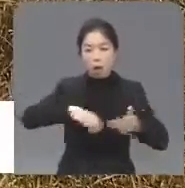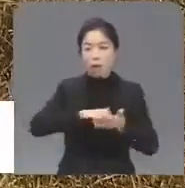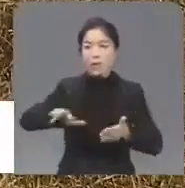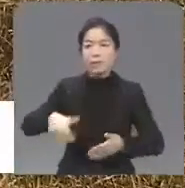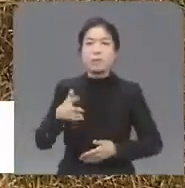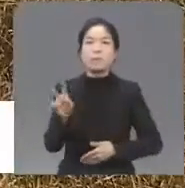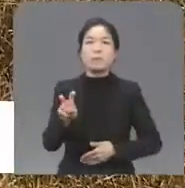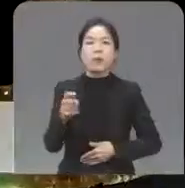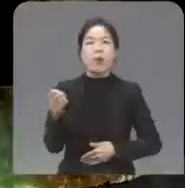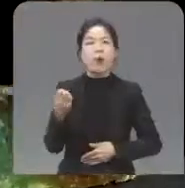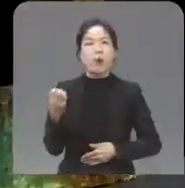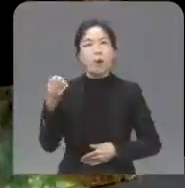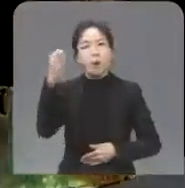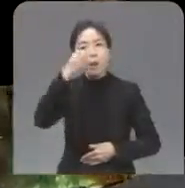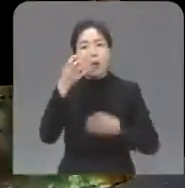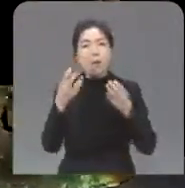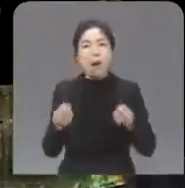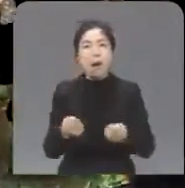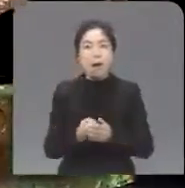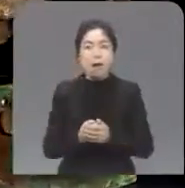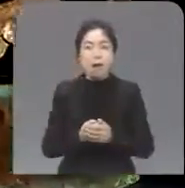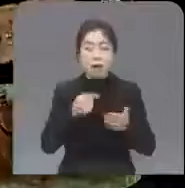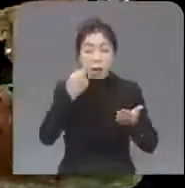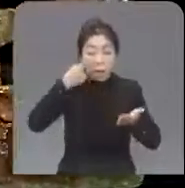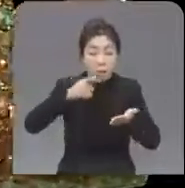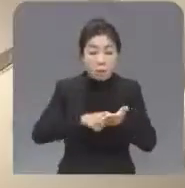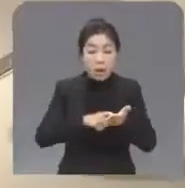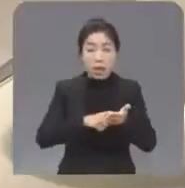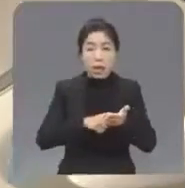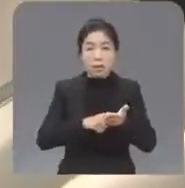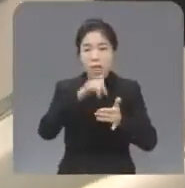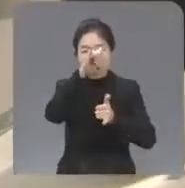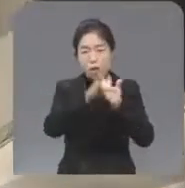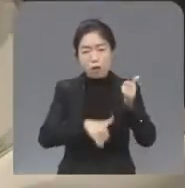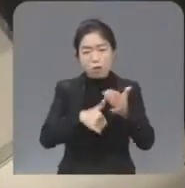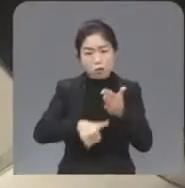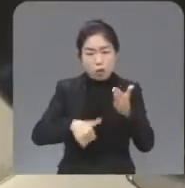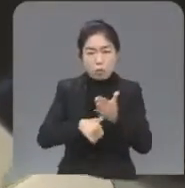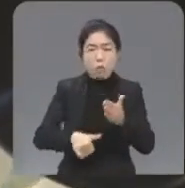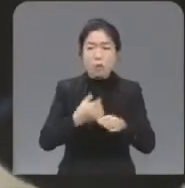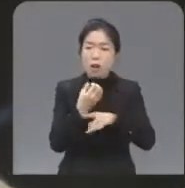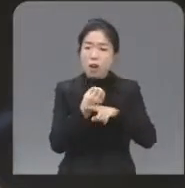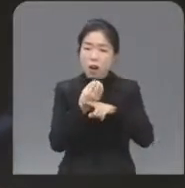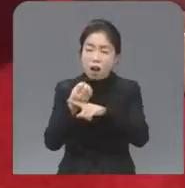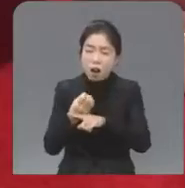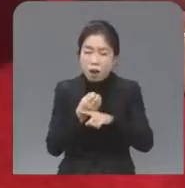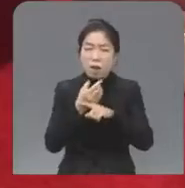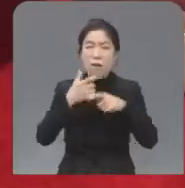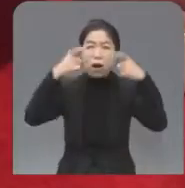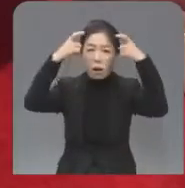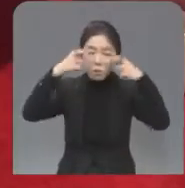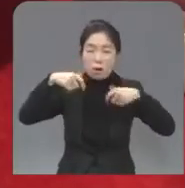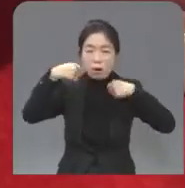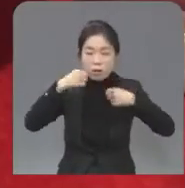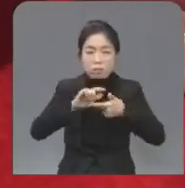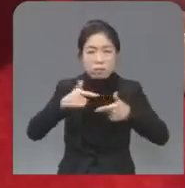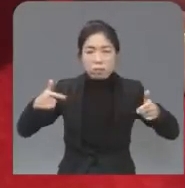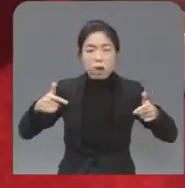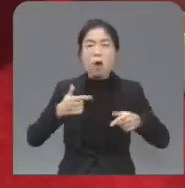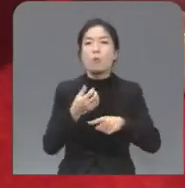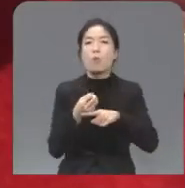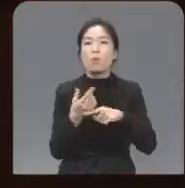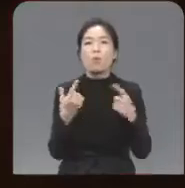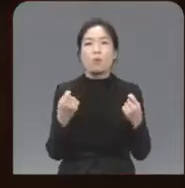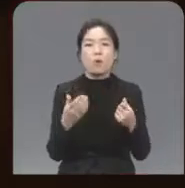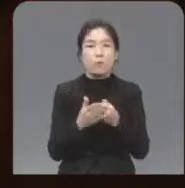720여 개에 달합니다. 고분에서 출토된 유물도 금동관과 신발 그리고 화려한 장신구 등 보물급들로 이들